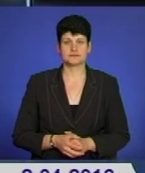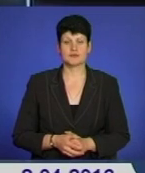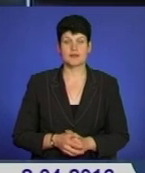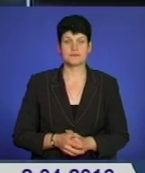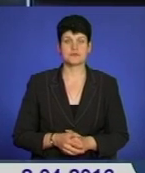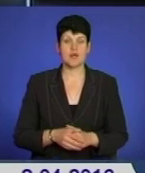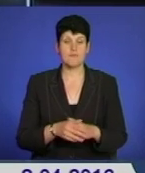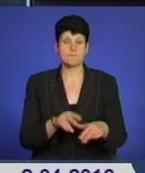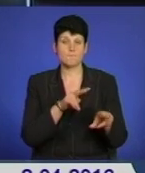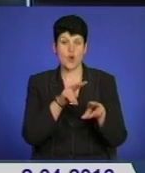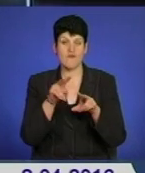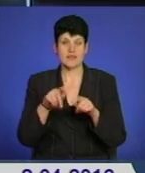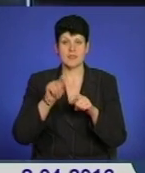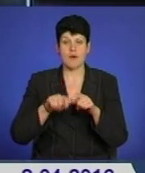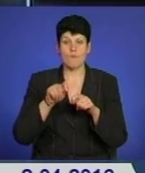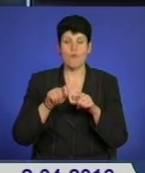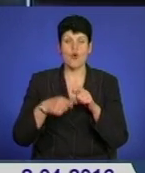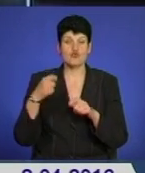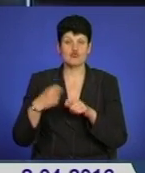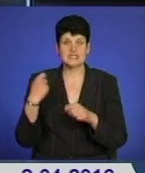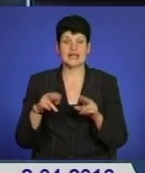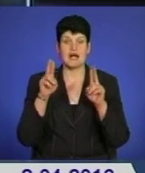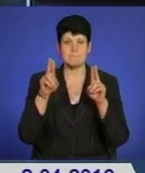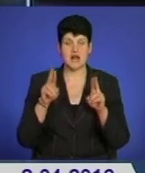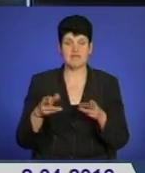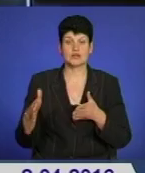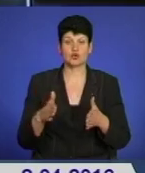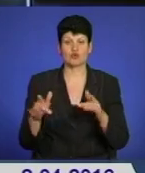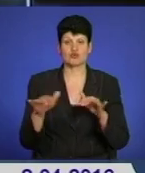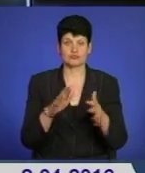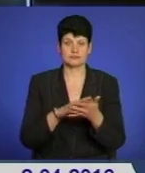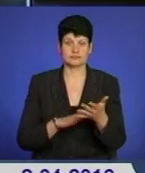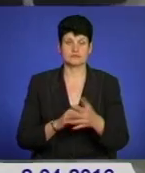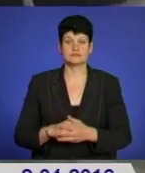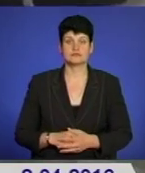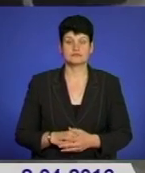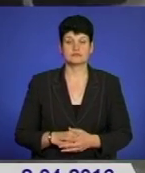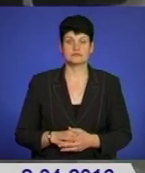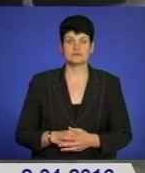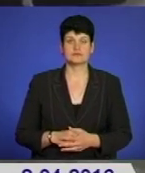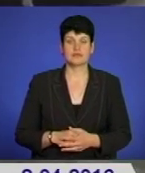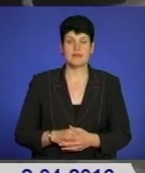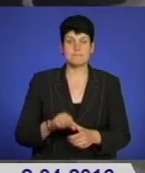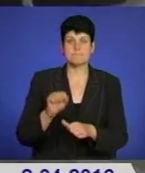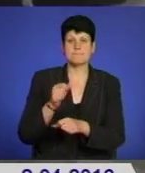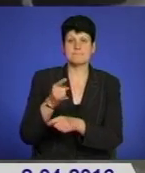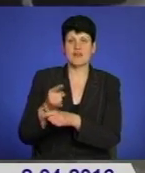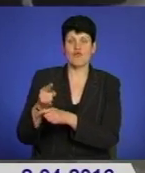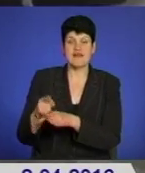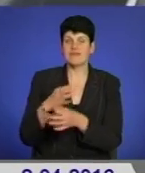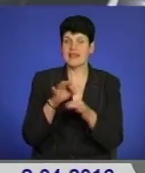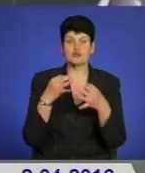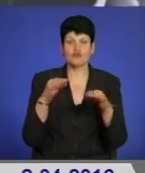Полювання на порушників правил дорожнього руху в області продовжується. Детальніше у наступному сюжеті. Паркування у недозволеному